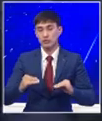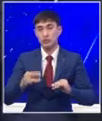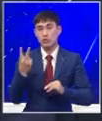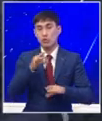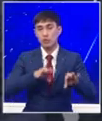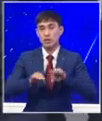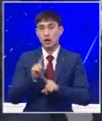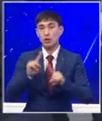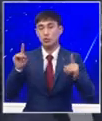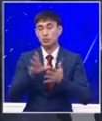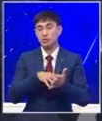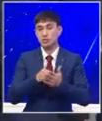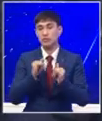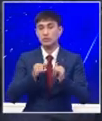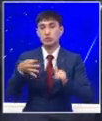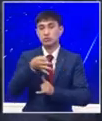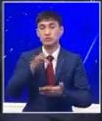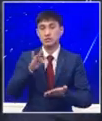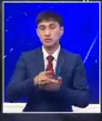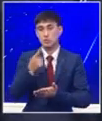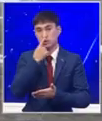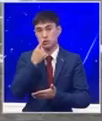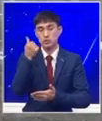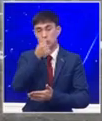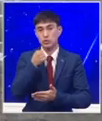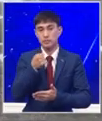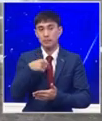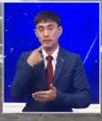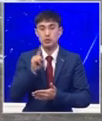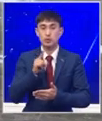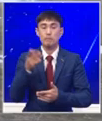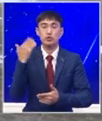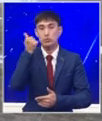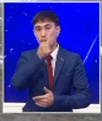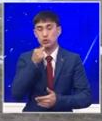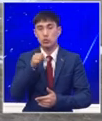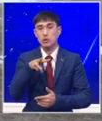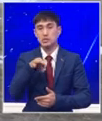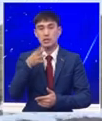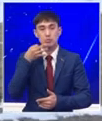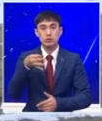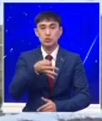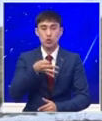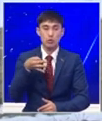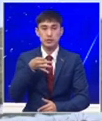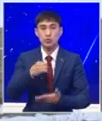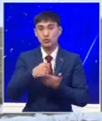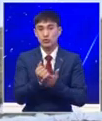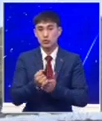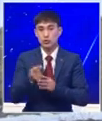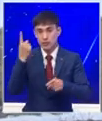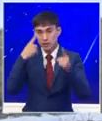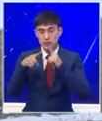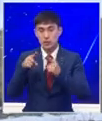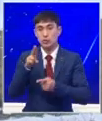имеют огромное значение в развитии областного центра в ближайшие годы. Отметим, что в прошлом году маслихатом Алматинской области утвержден